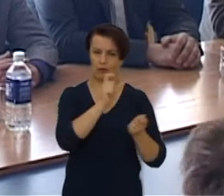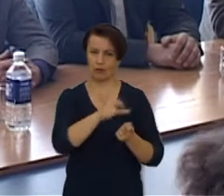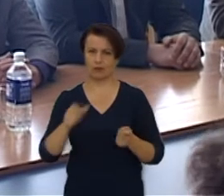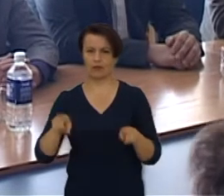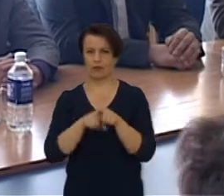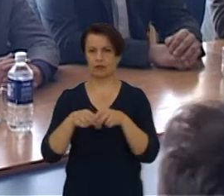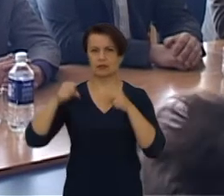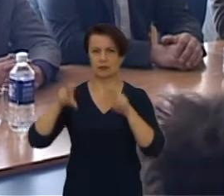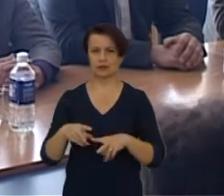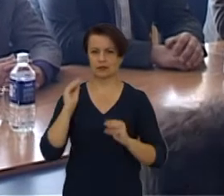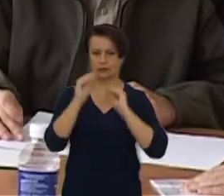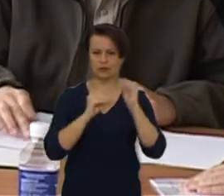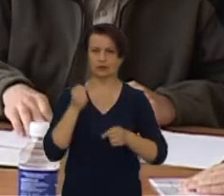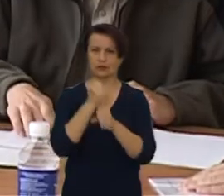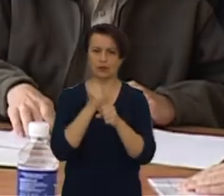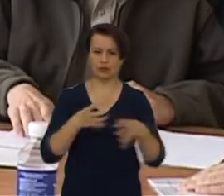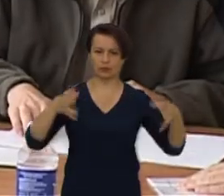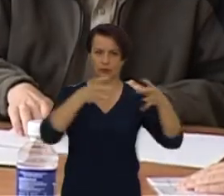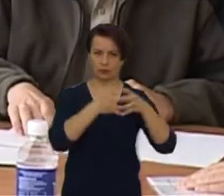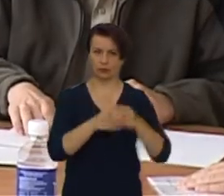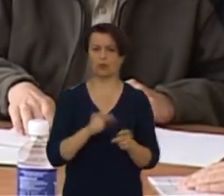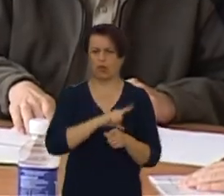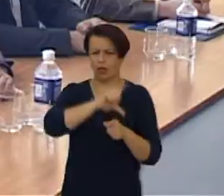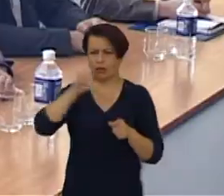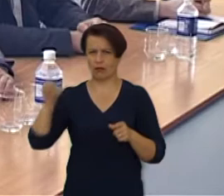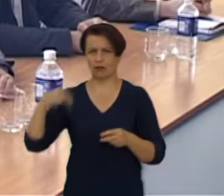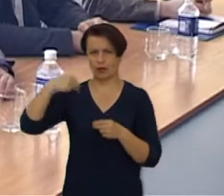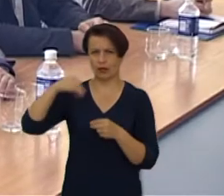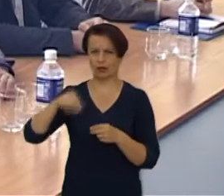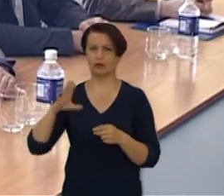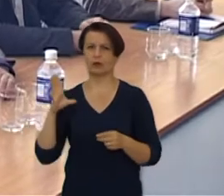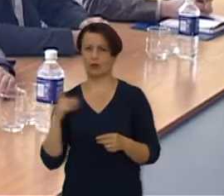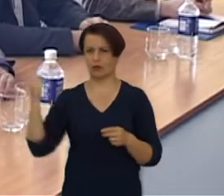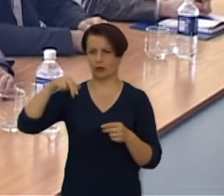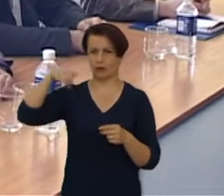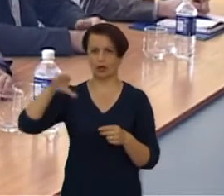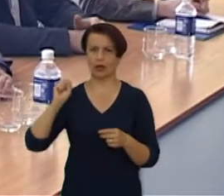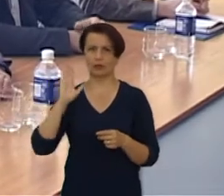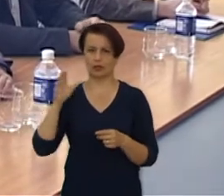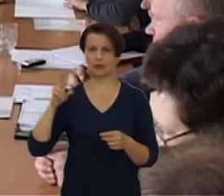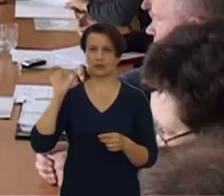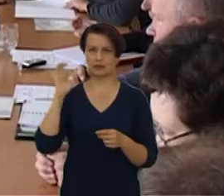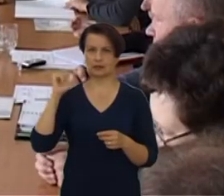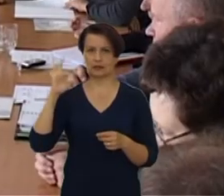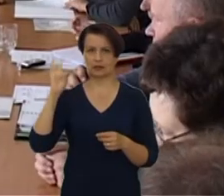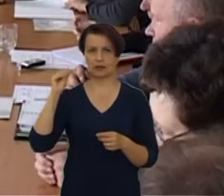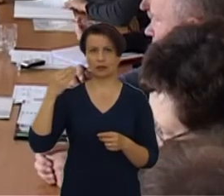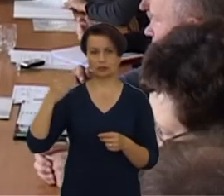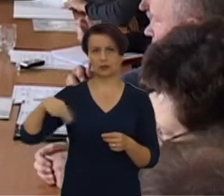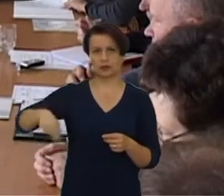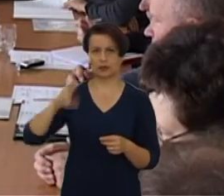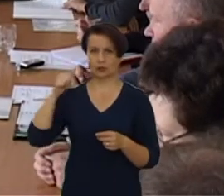suburta darbo grupė, tačiau ir po ilgos pertraukos į situacijos svarstymą atvykęs uždarosios akcinės bendrovės System direktorius Aivaras